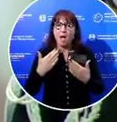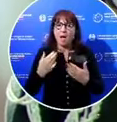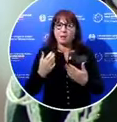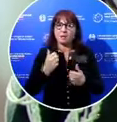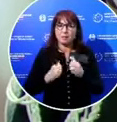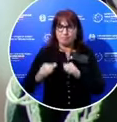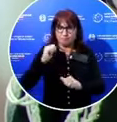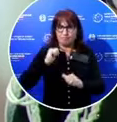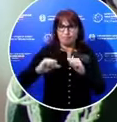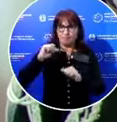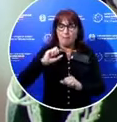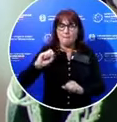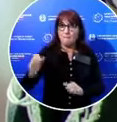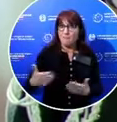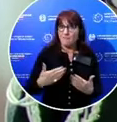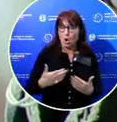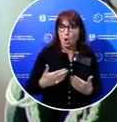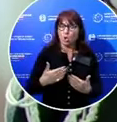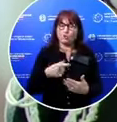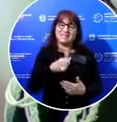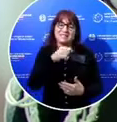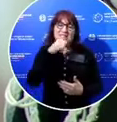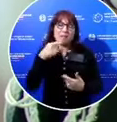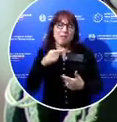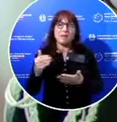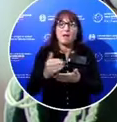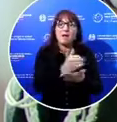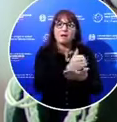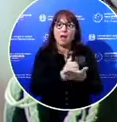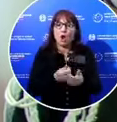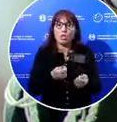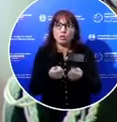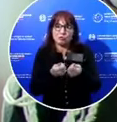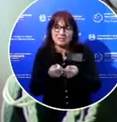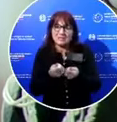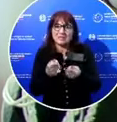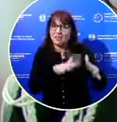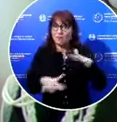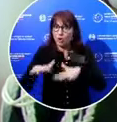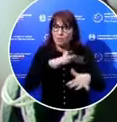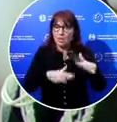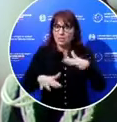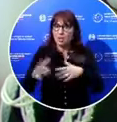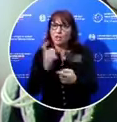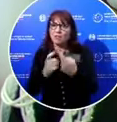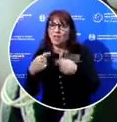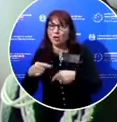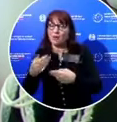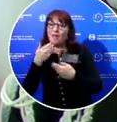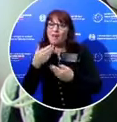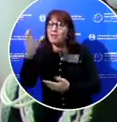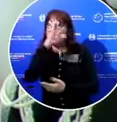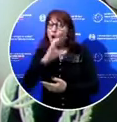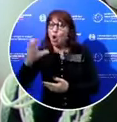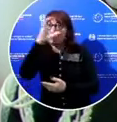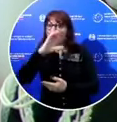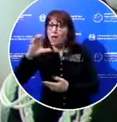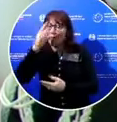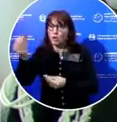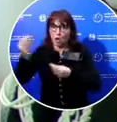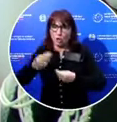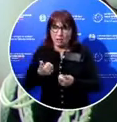di sostanze d'abuso, che consente di raccogliere e di gestire le informazioni che sono provenienti anche dall'Osservatorio Europeo delle Droghe